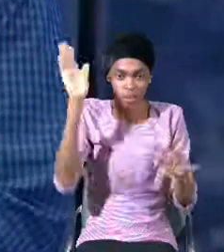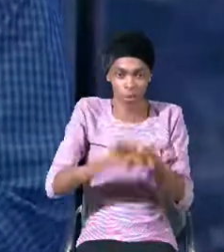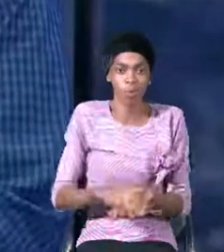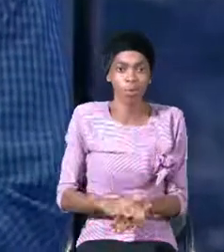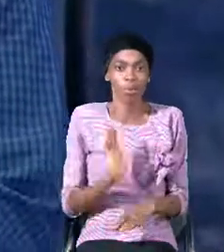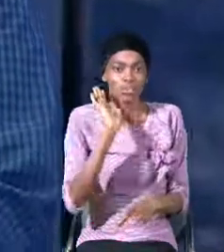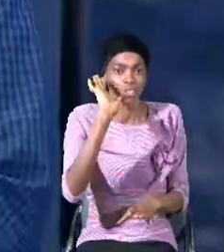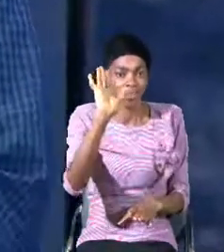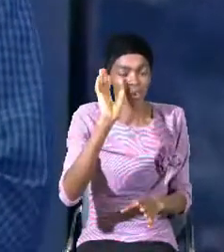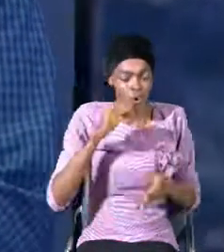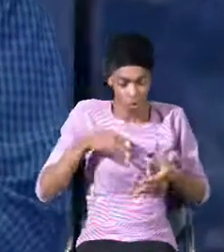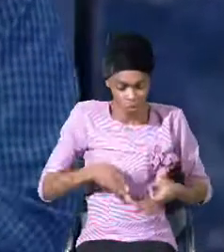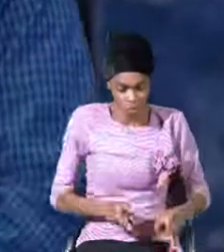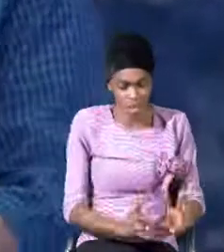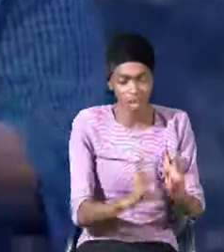lumière.